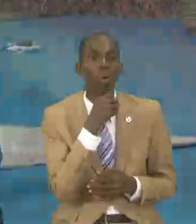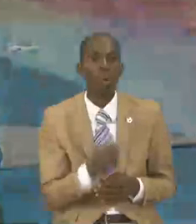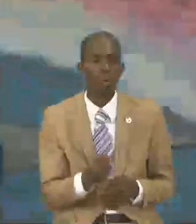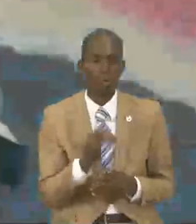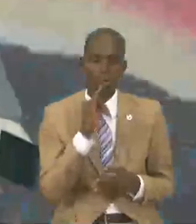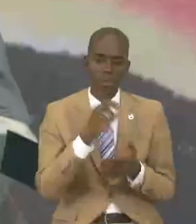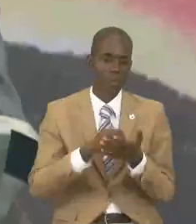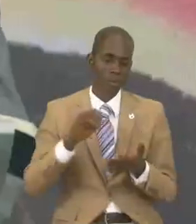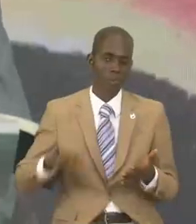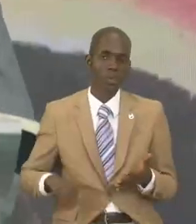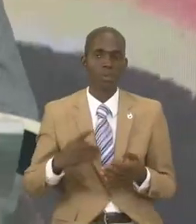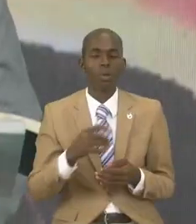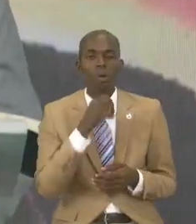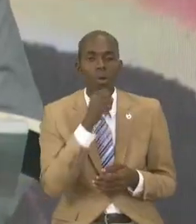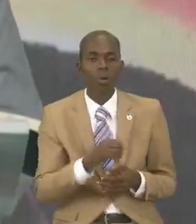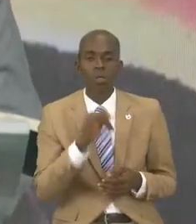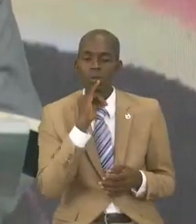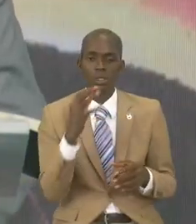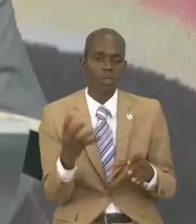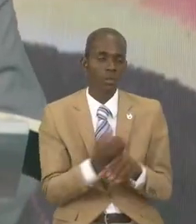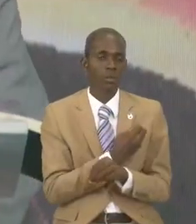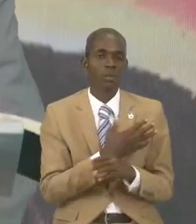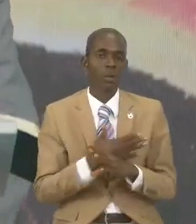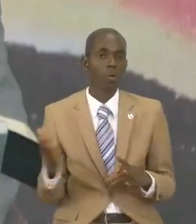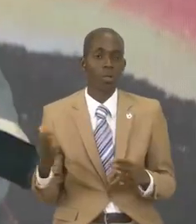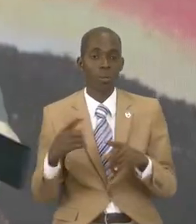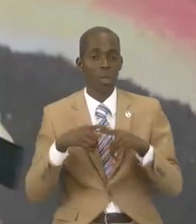L'ancienne vie est crucifiée, l'ancien ôté.